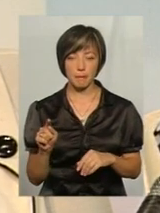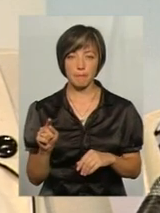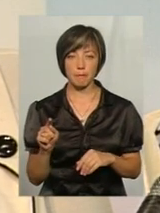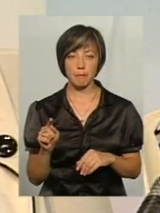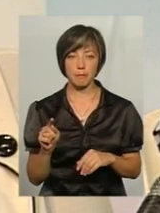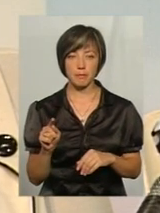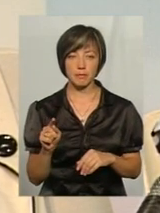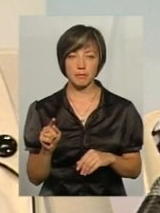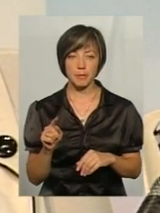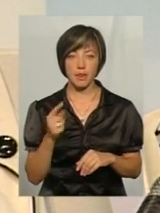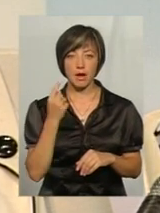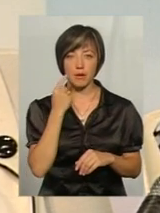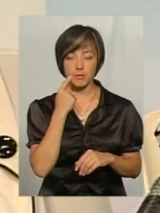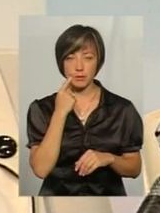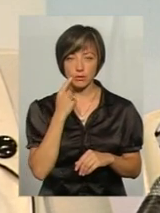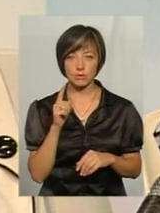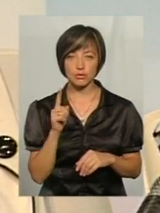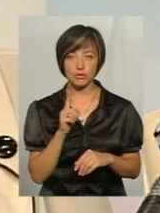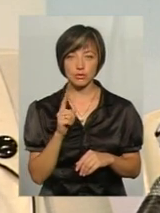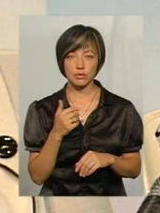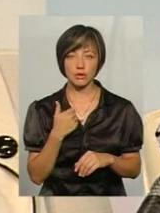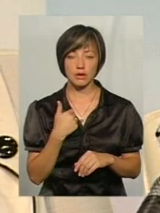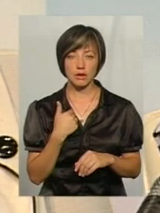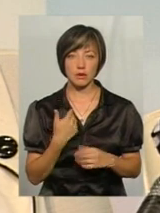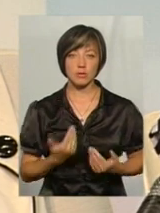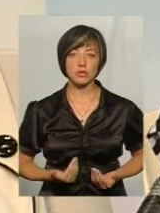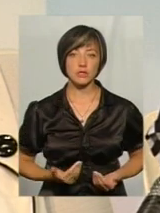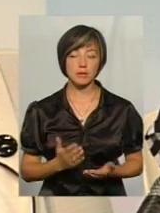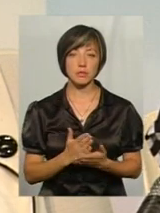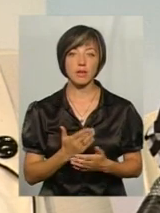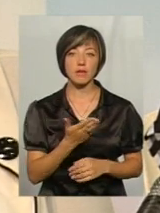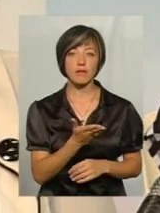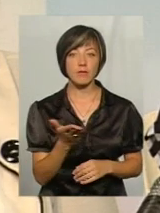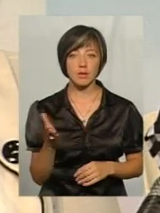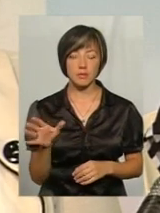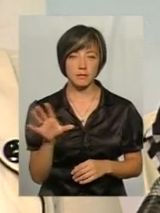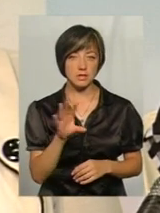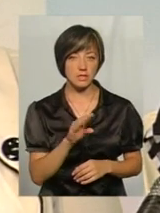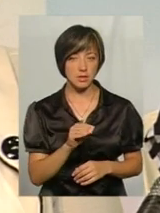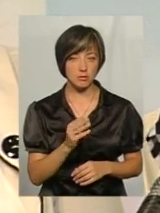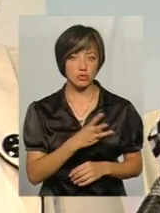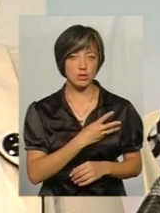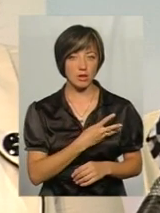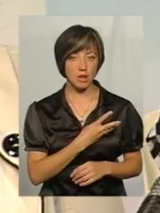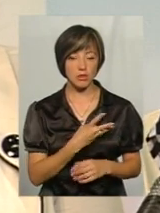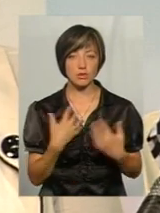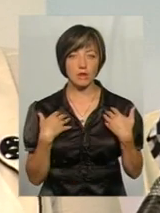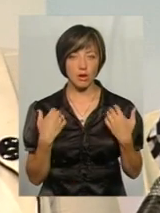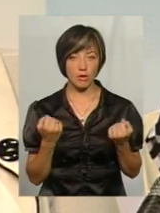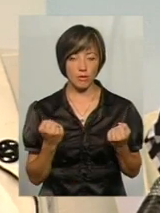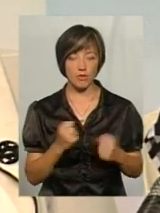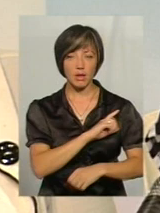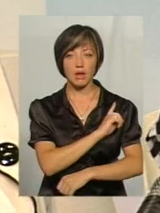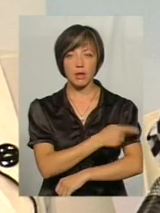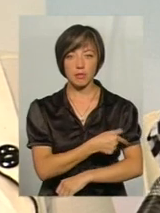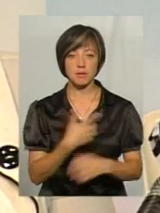пожалуйста, обиду, то, что я по жизни имею. И вам всем я желаю здоровья,